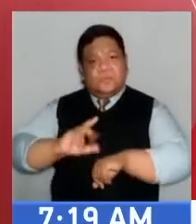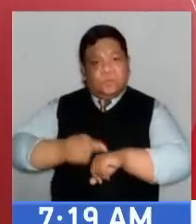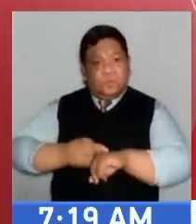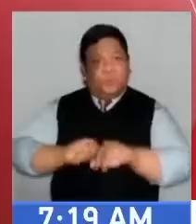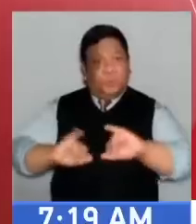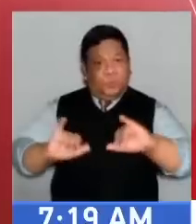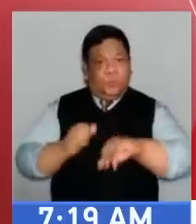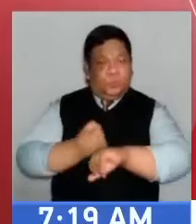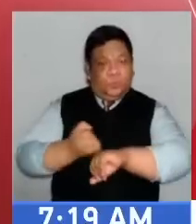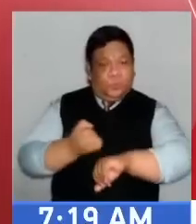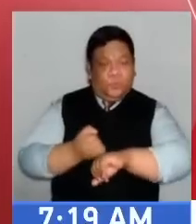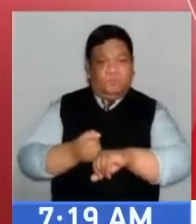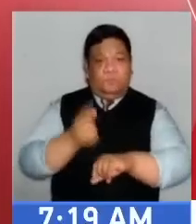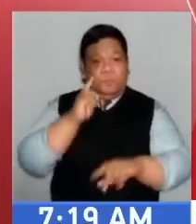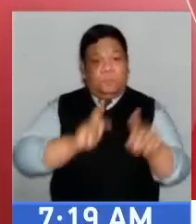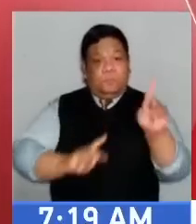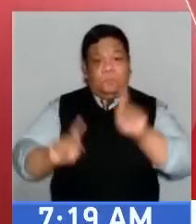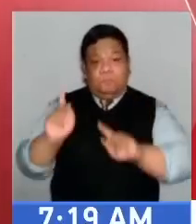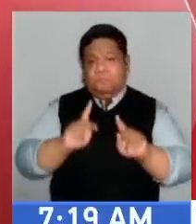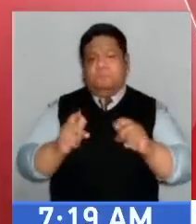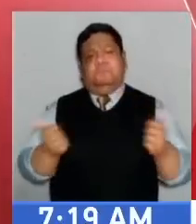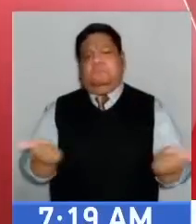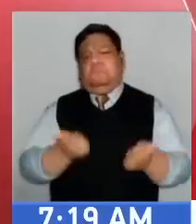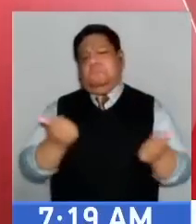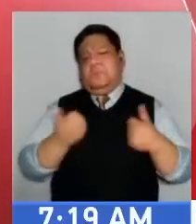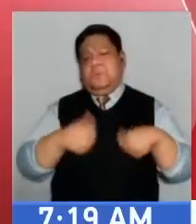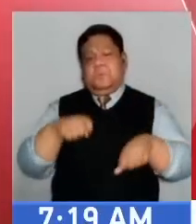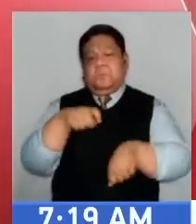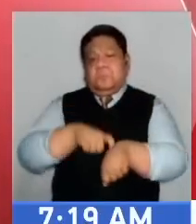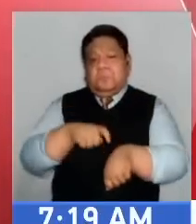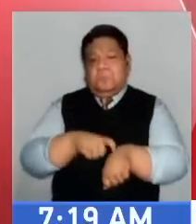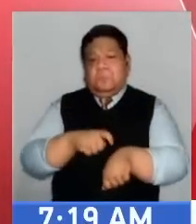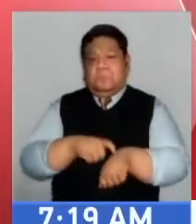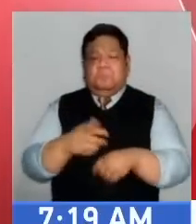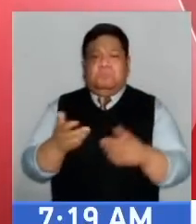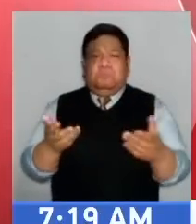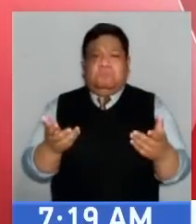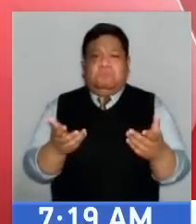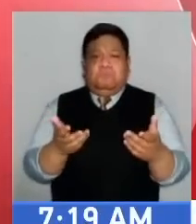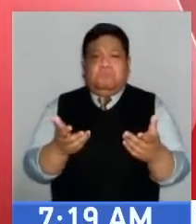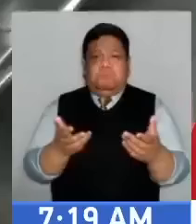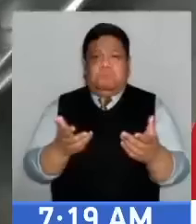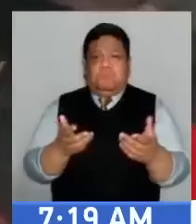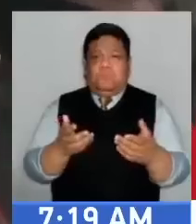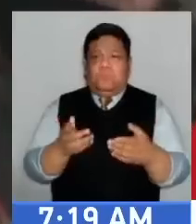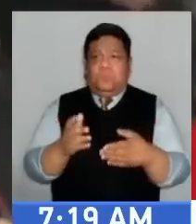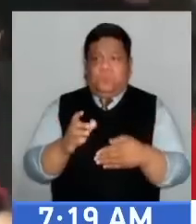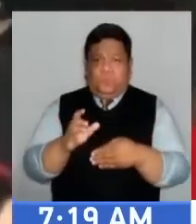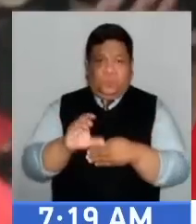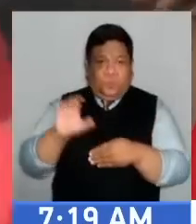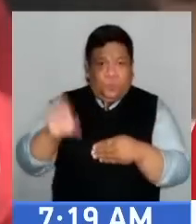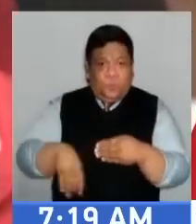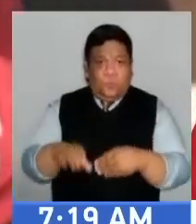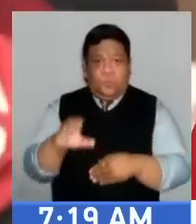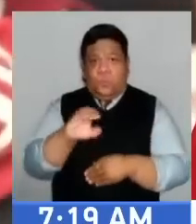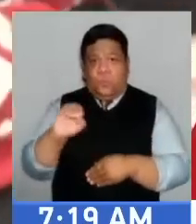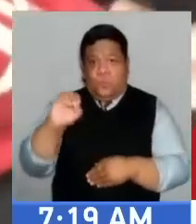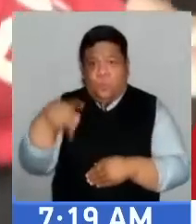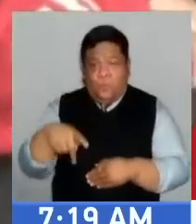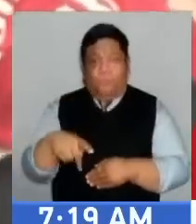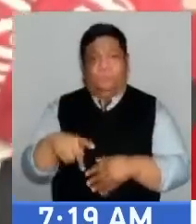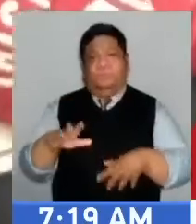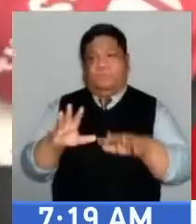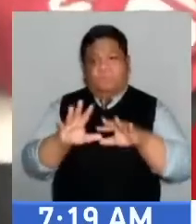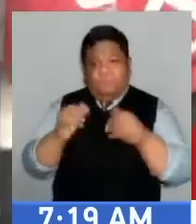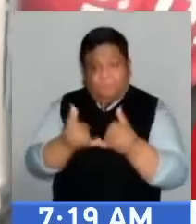ho kasi anytime ay isang buong kooperatiba o korporasyon yung nagmamanage at nag-dispatch ng